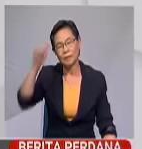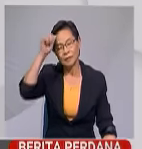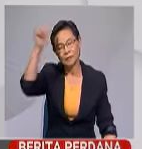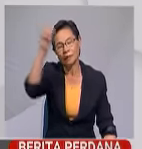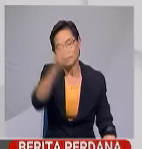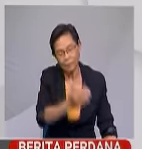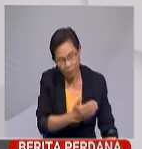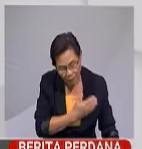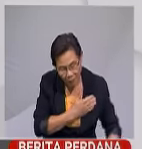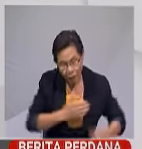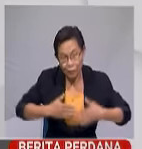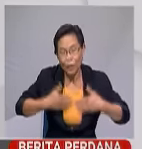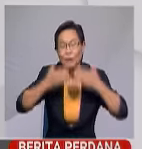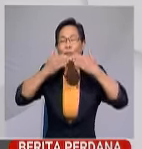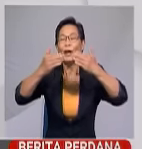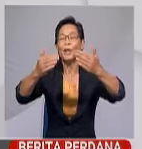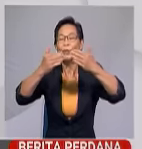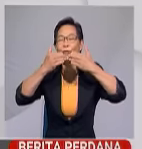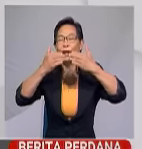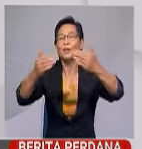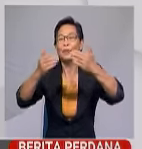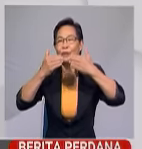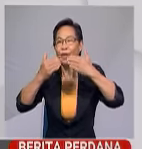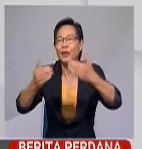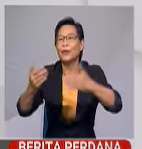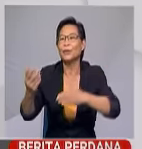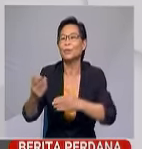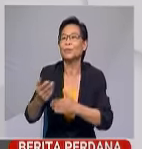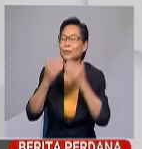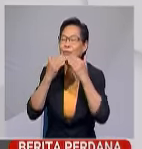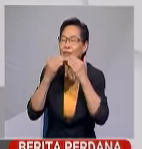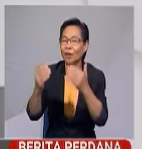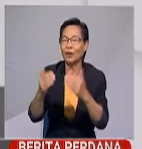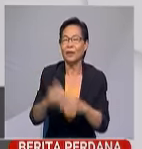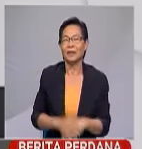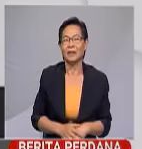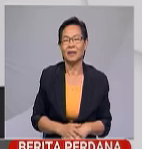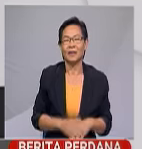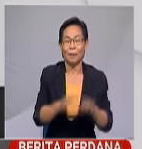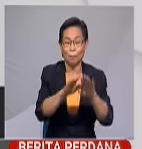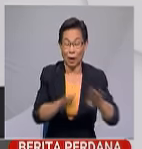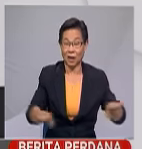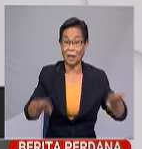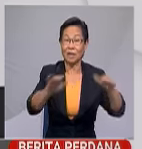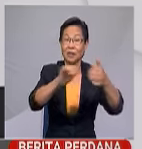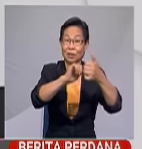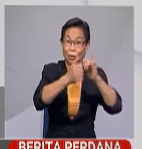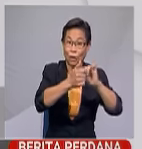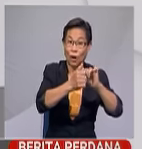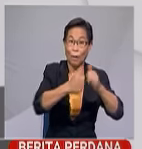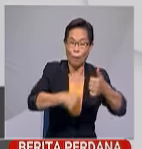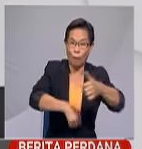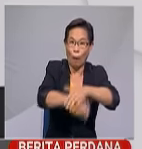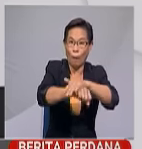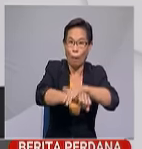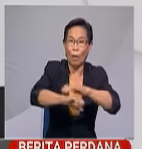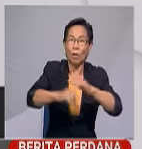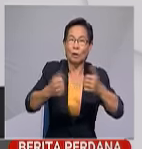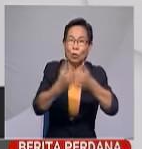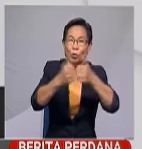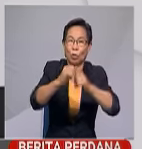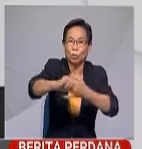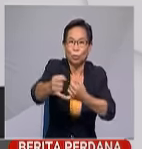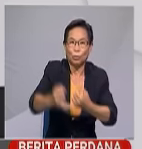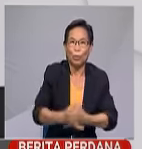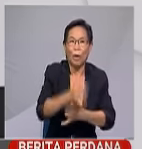Assalamualaikum dan salam sejahtera. Terima kasih Hatikah dan Andy. Meja sukan dimulakan dengan bola sepak kejohanan jemputan Piala Smart